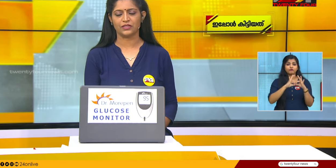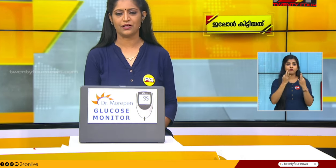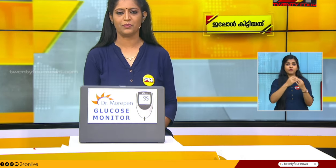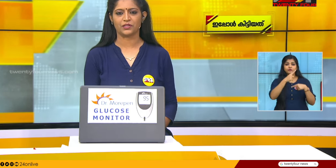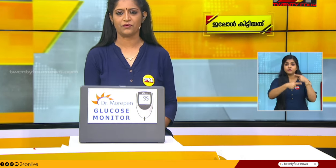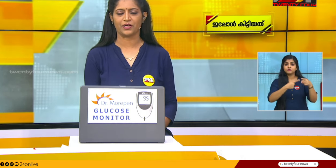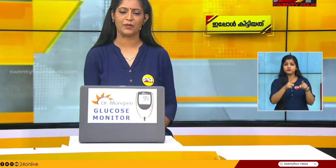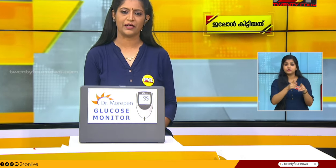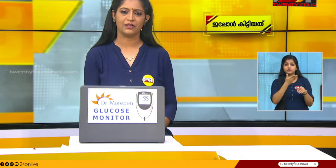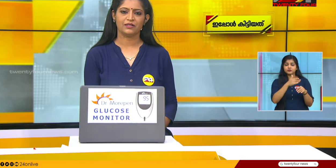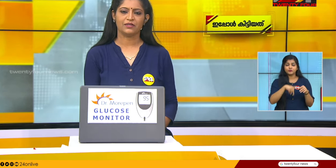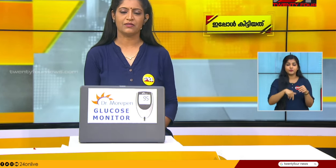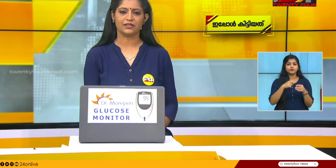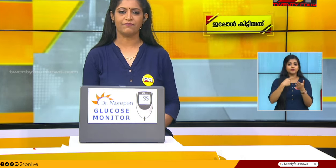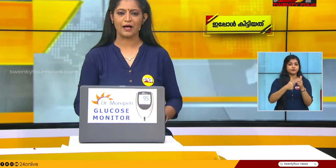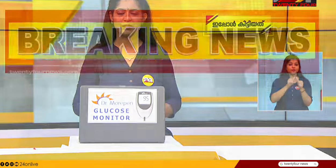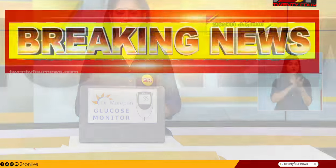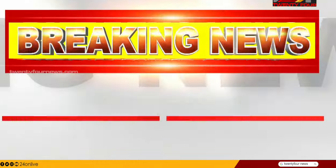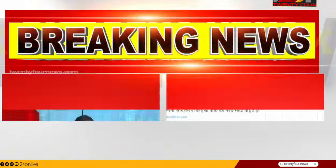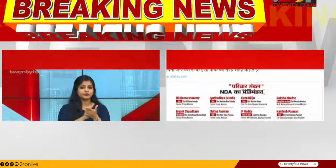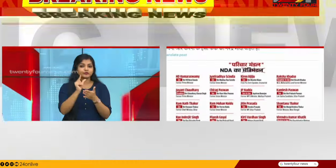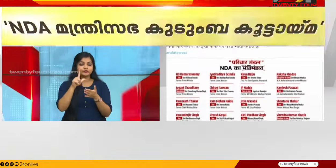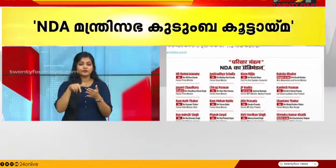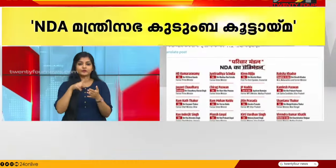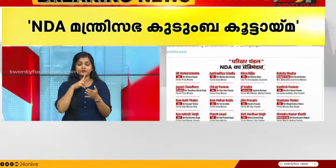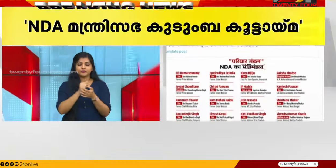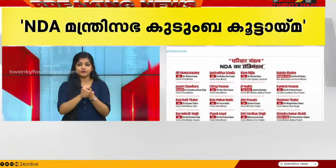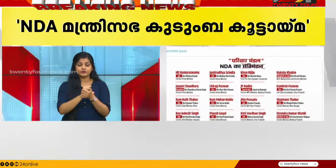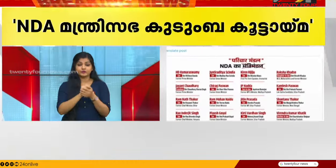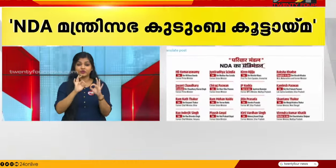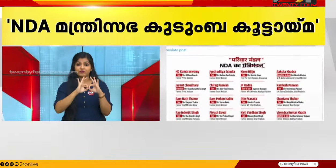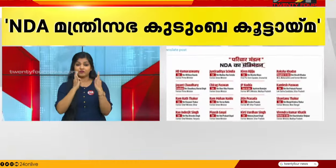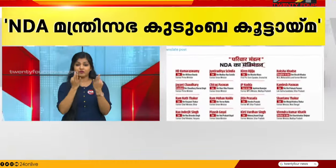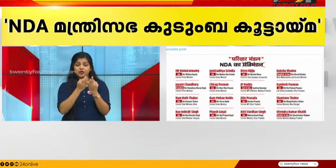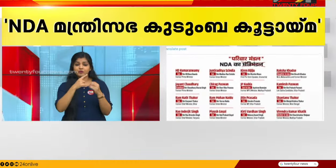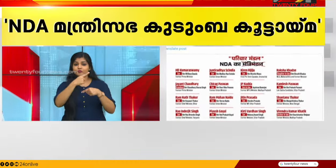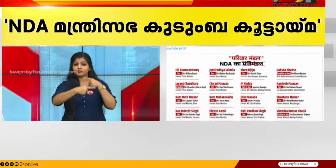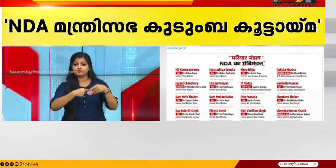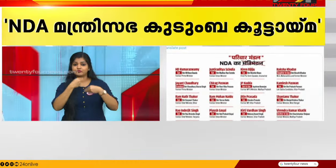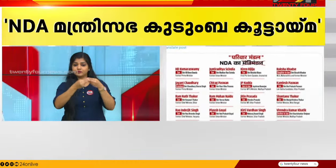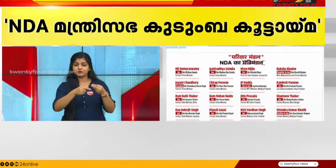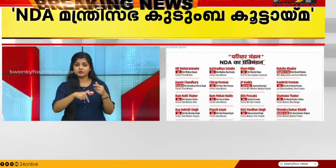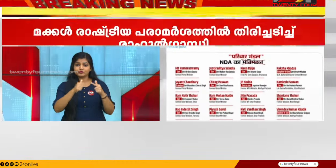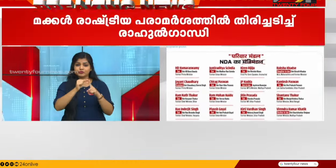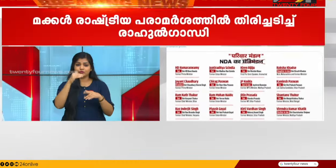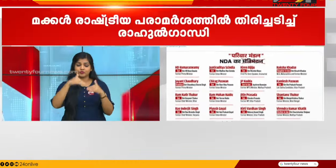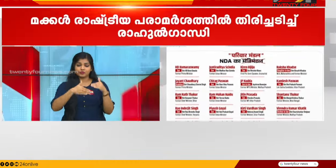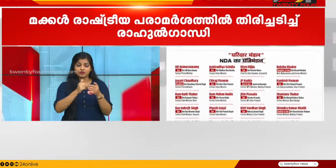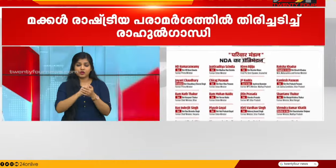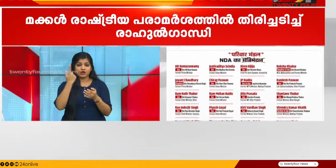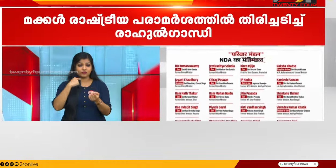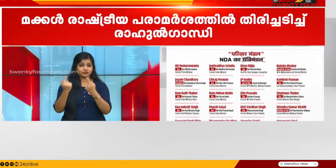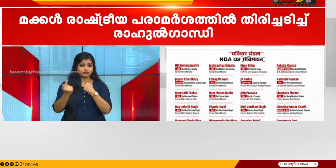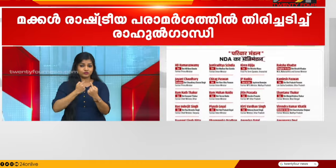കുറിച്ചു. നിതിൻ അംബുജൻ വിവരങ്ങളുമായി. നിതിൻ, ഫാമിലിസം എന്നുള്ള വാക്ക് പറഞ്ഞുകൊണ്ട് ഇത്രയും കാലം എന്താണ് തങ്ങൾക്കെതിരെ